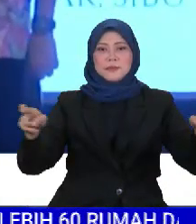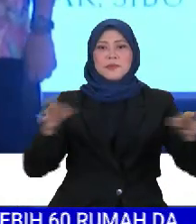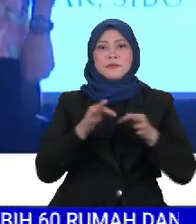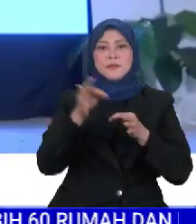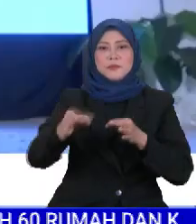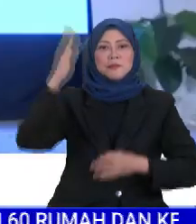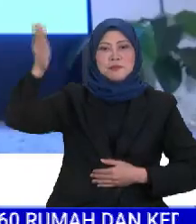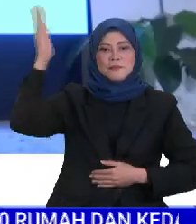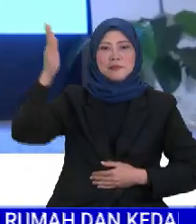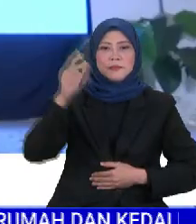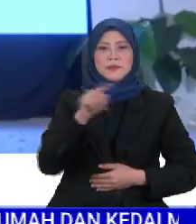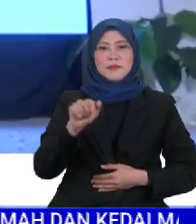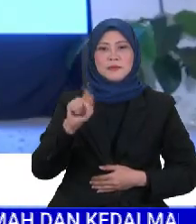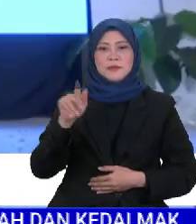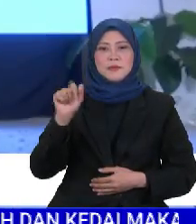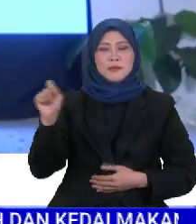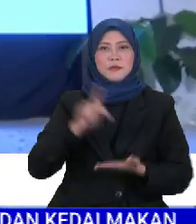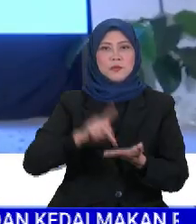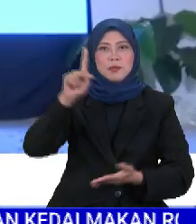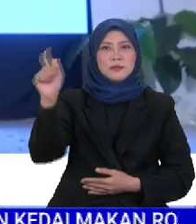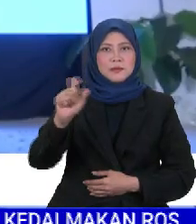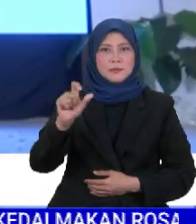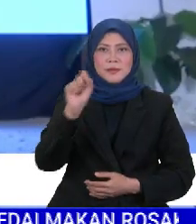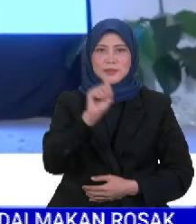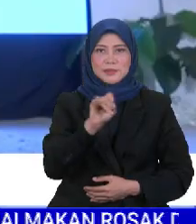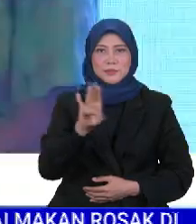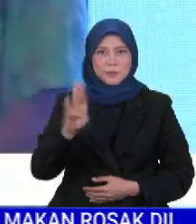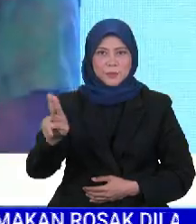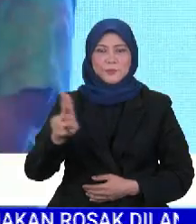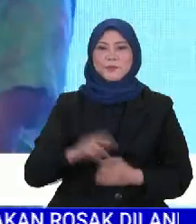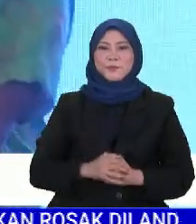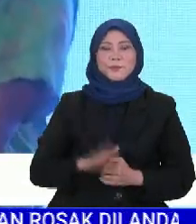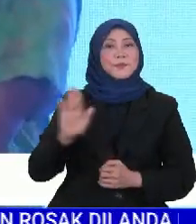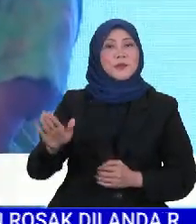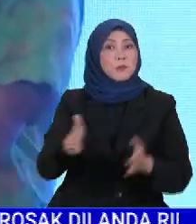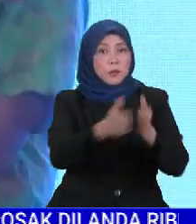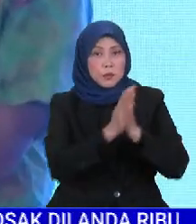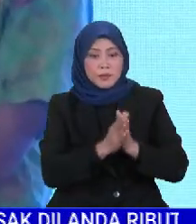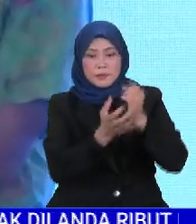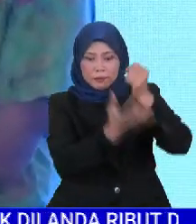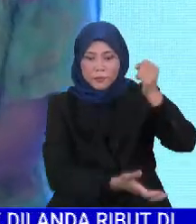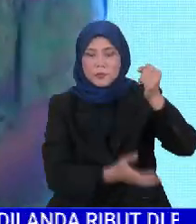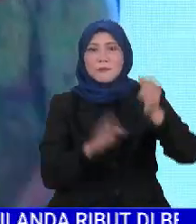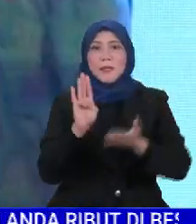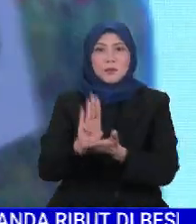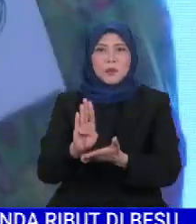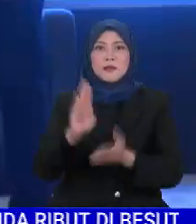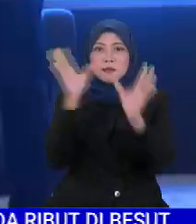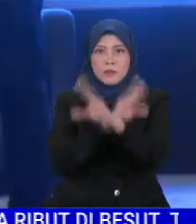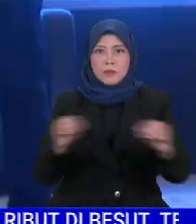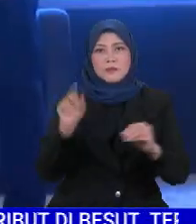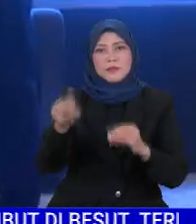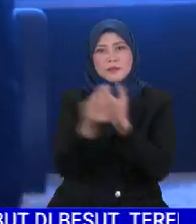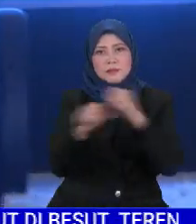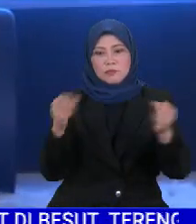Penangguhan Seminar Zakat di Dewan Kompleks Islam Sibu. Dalam pada itu, beliau juga memohon Tabung Baitulmal Sarawak agar